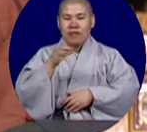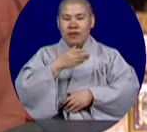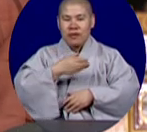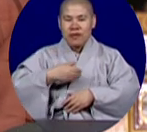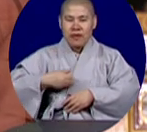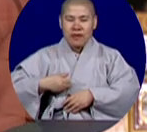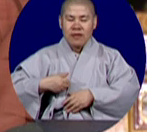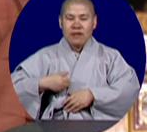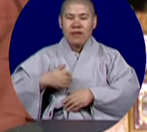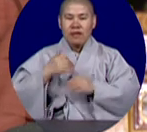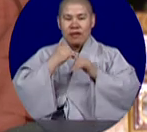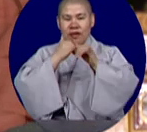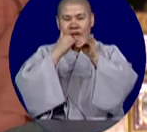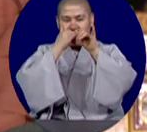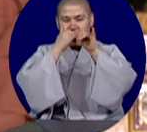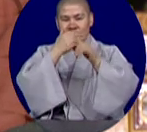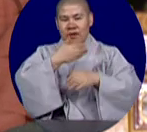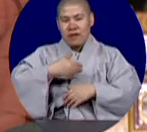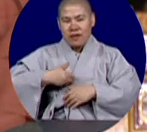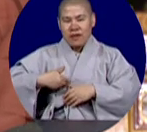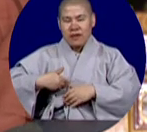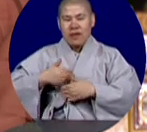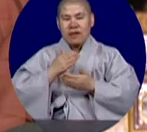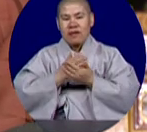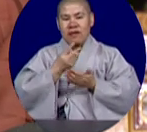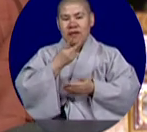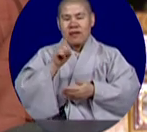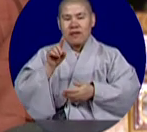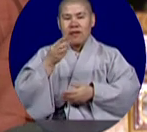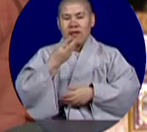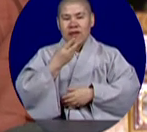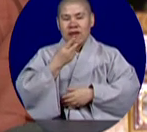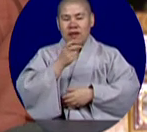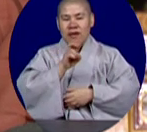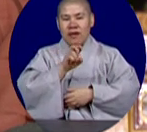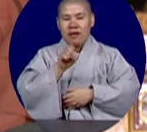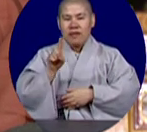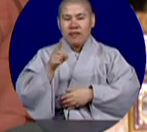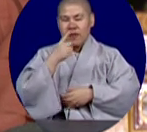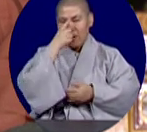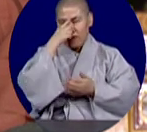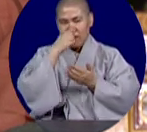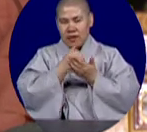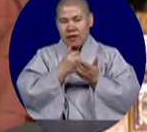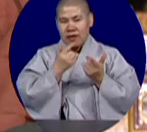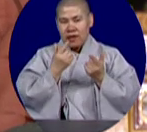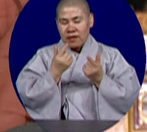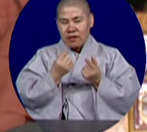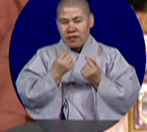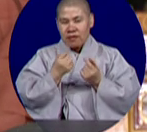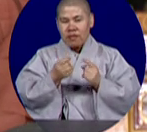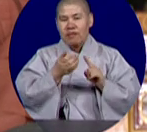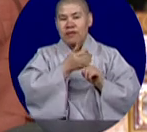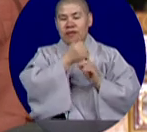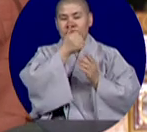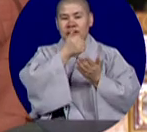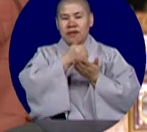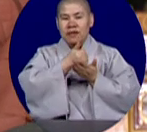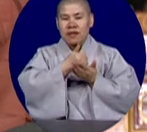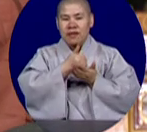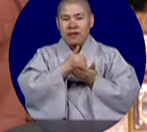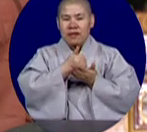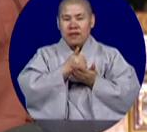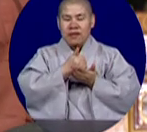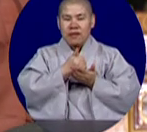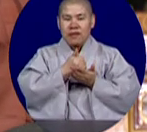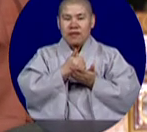그 훌륭한 무슨 달마와 같은 그런 고승들이 있는데, 완전히 부처님이